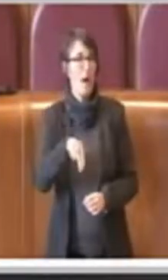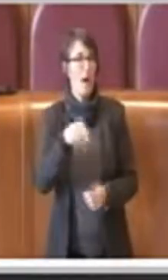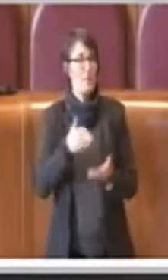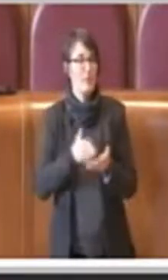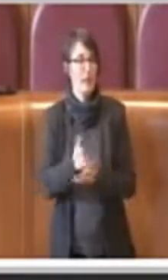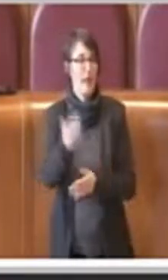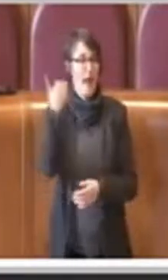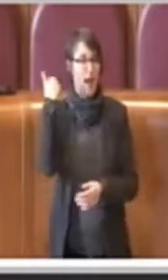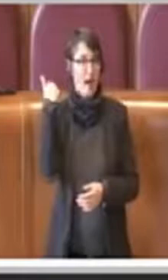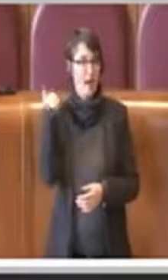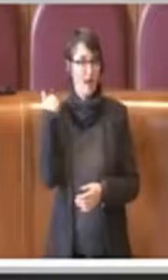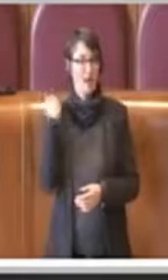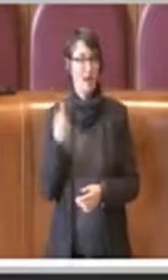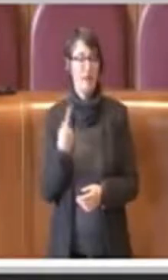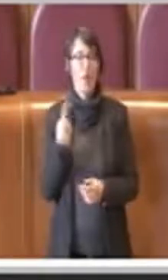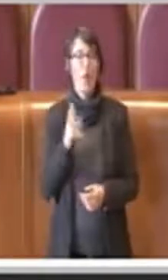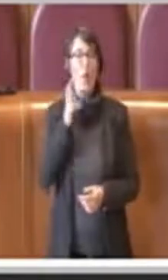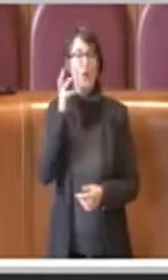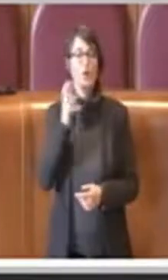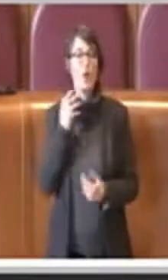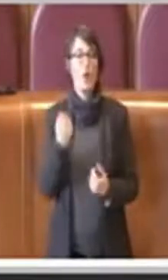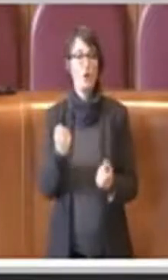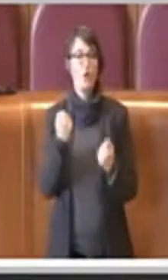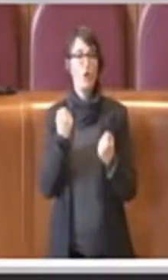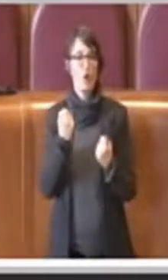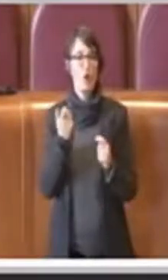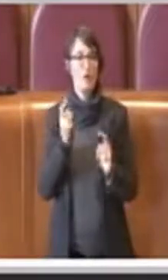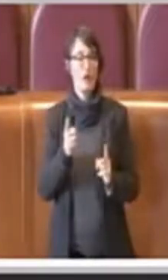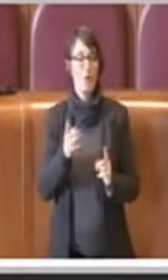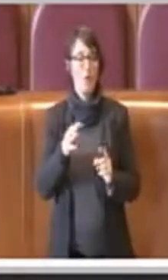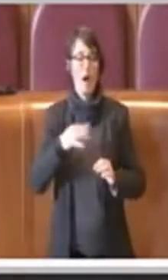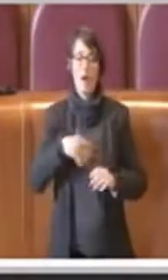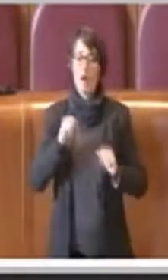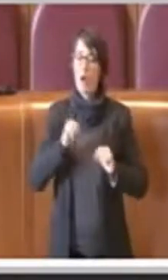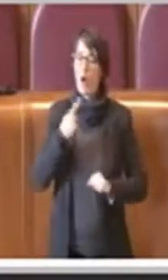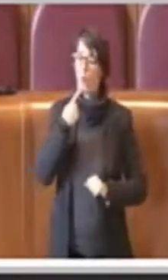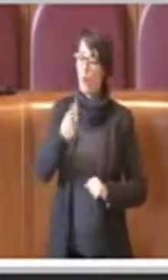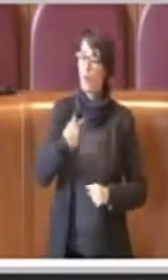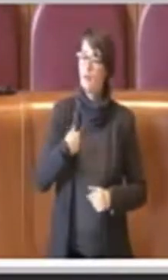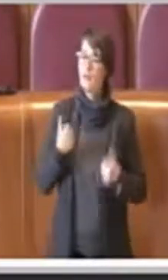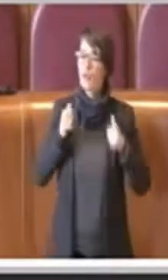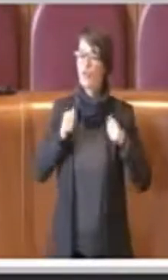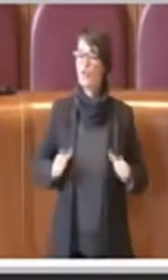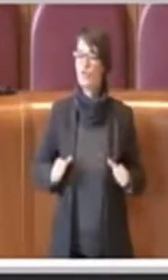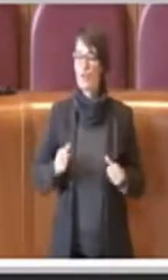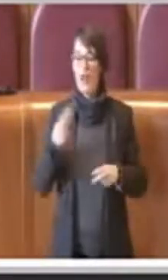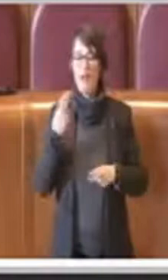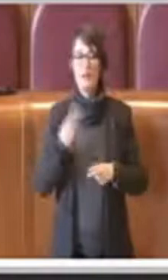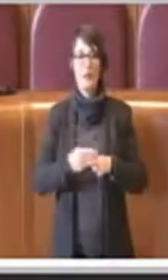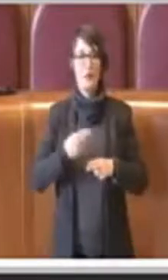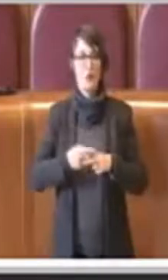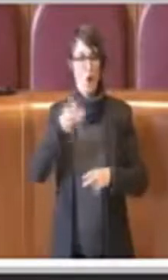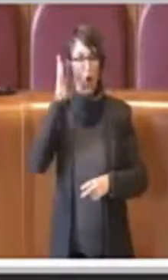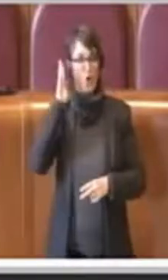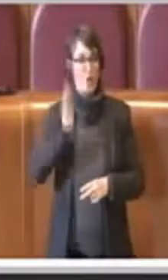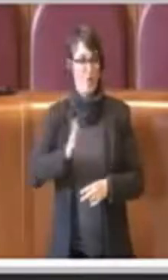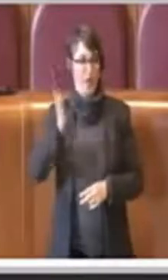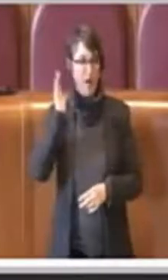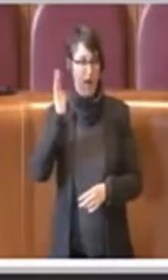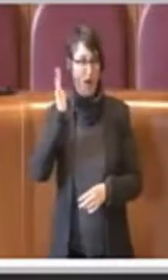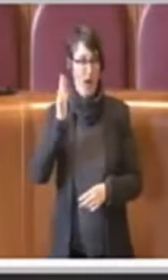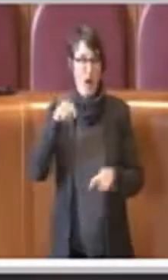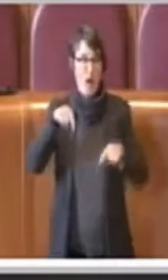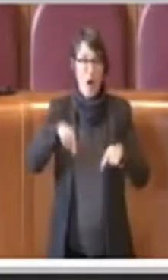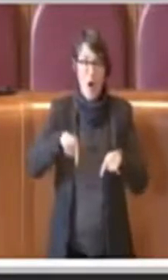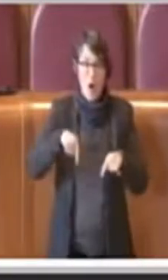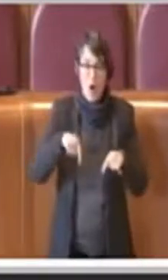dire Civis Romanus Sum, sono cittadino romano, noi oggi dobbiamo avere la consapevolezza di come sia